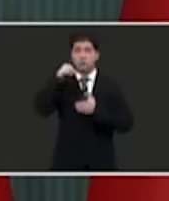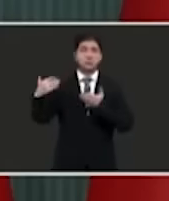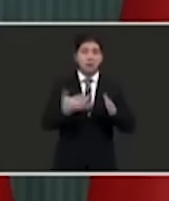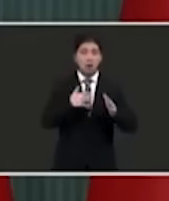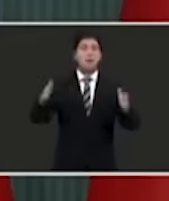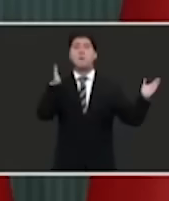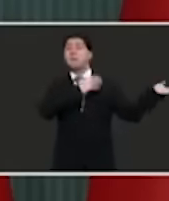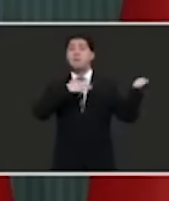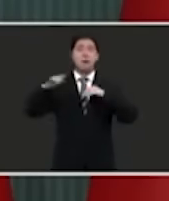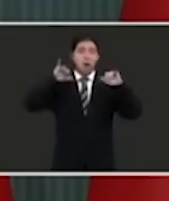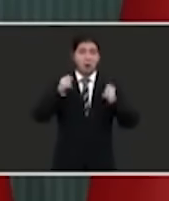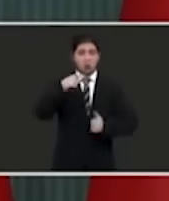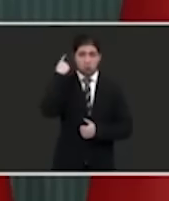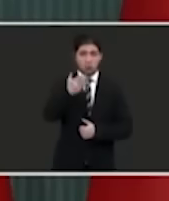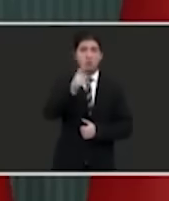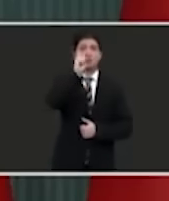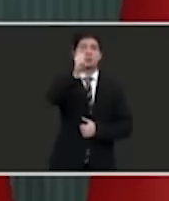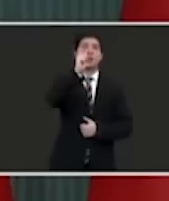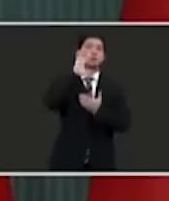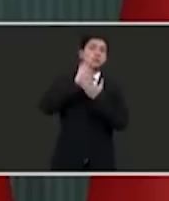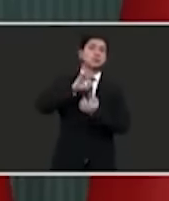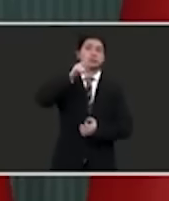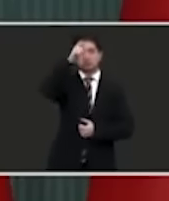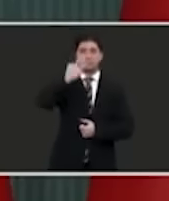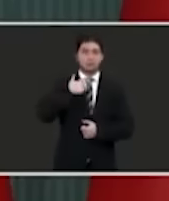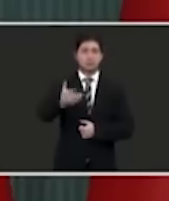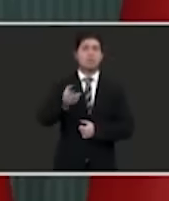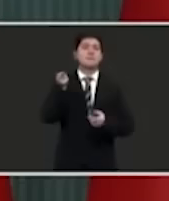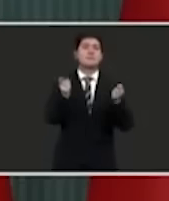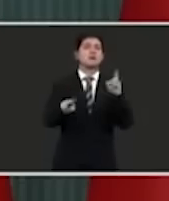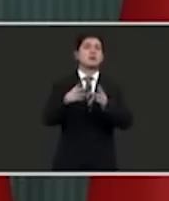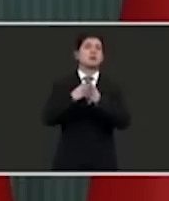fırtına sebebiyle 9 insanımız vefat etti.